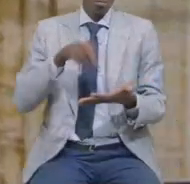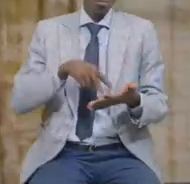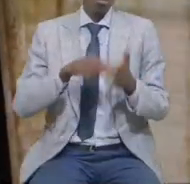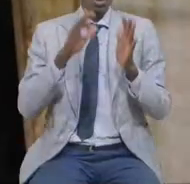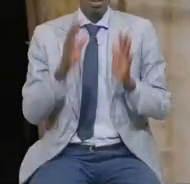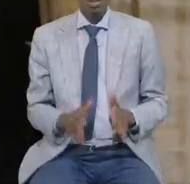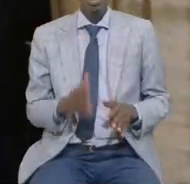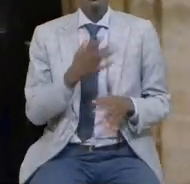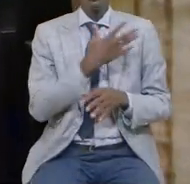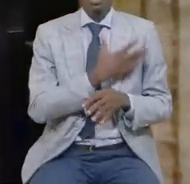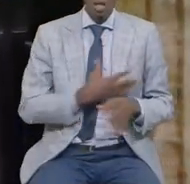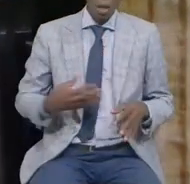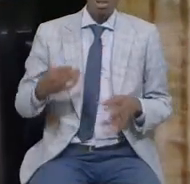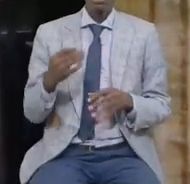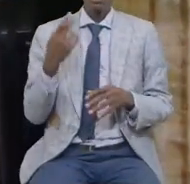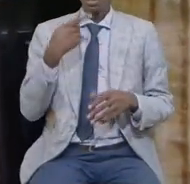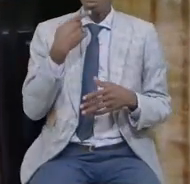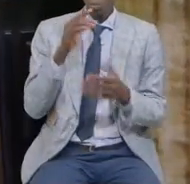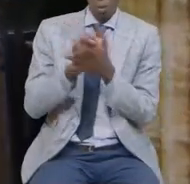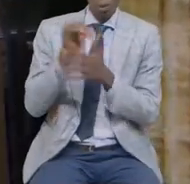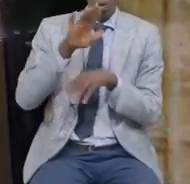tu crois toutes ces promesses que si je traverse